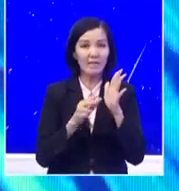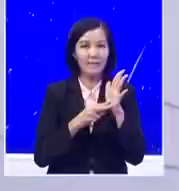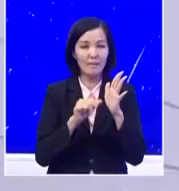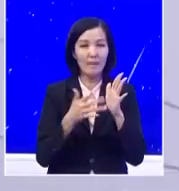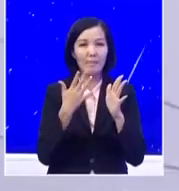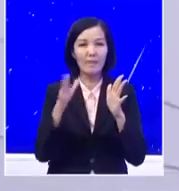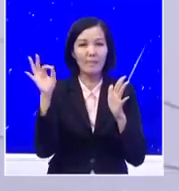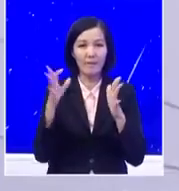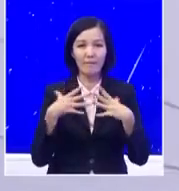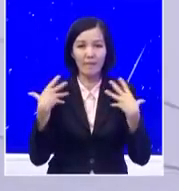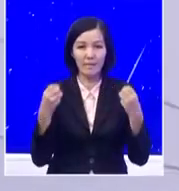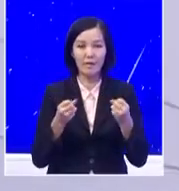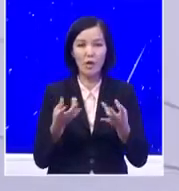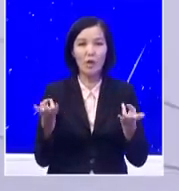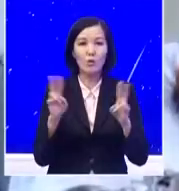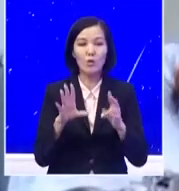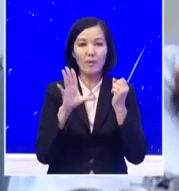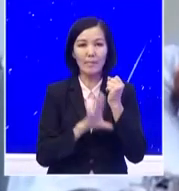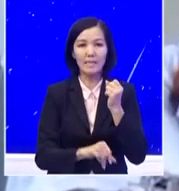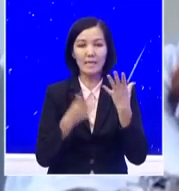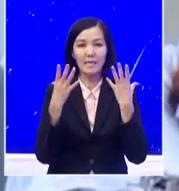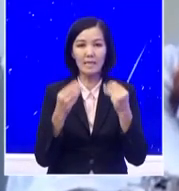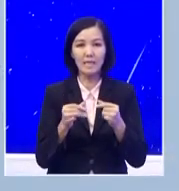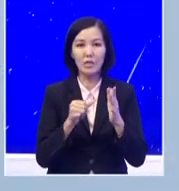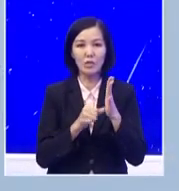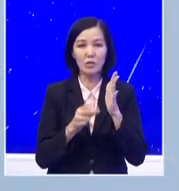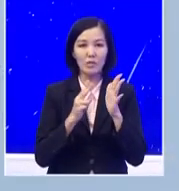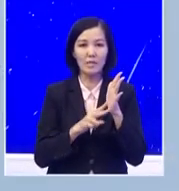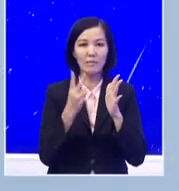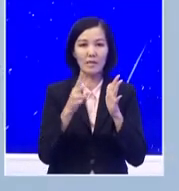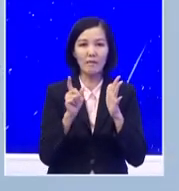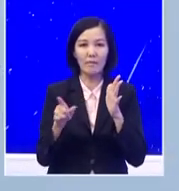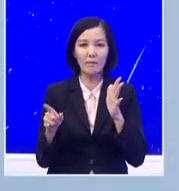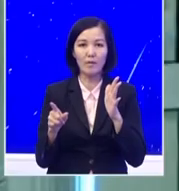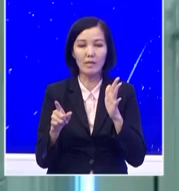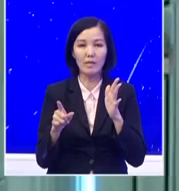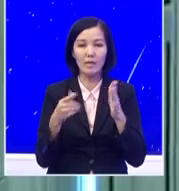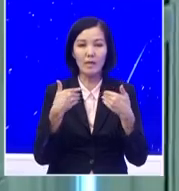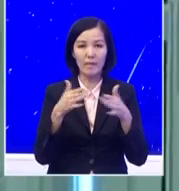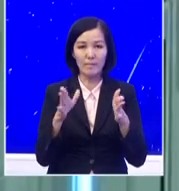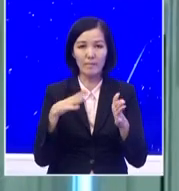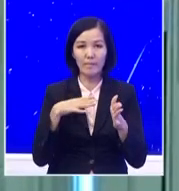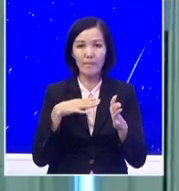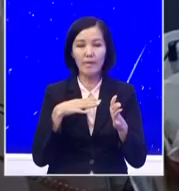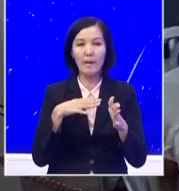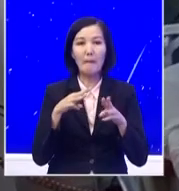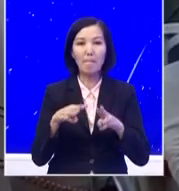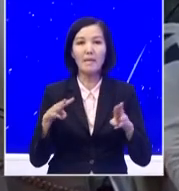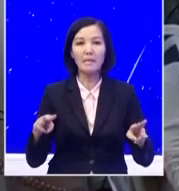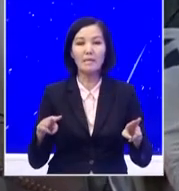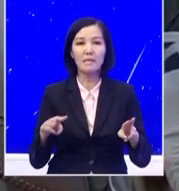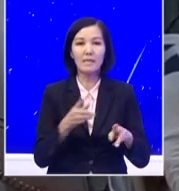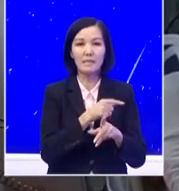67,5% из них выздоровели. Только за последние сутки 672 человека покинули стены больниц. По словам